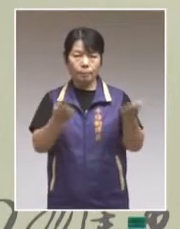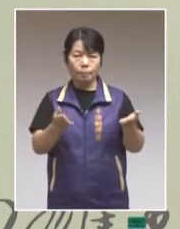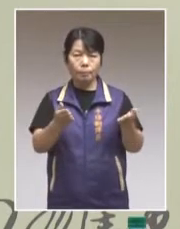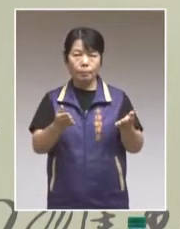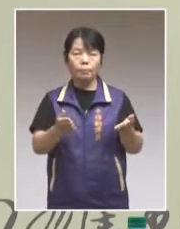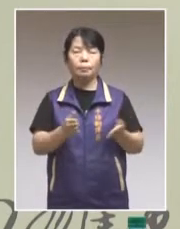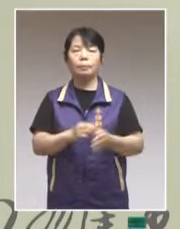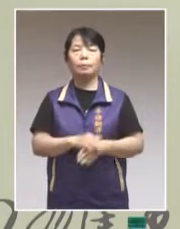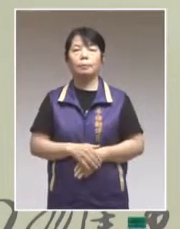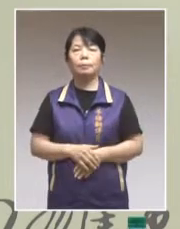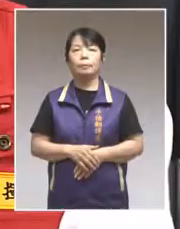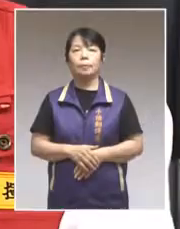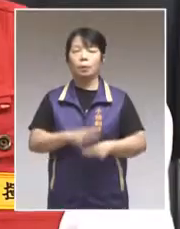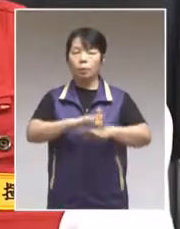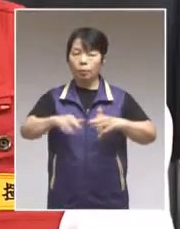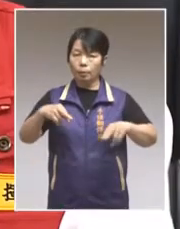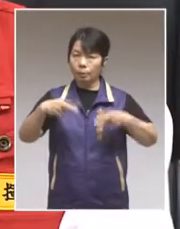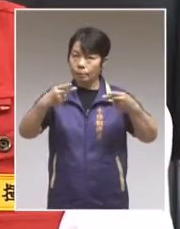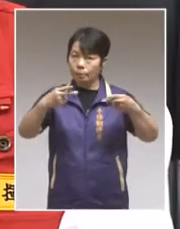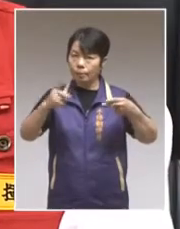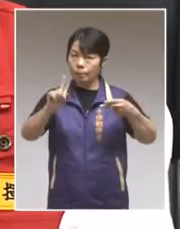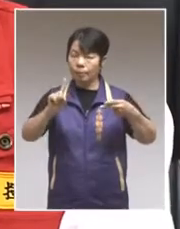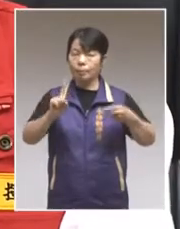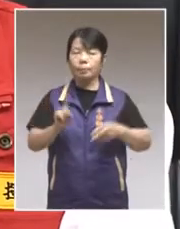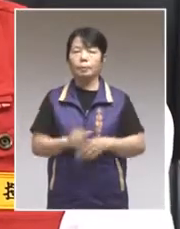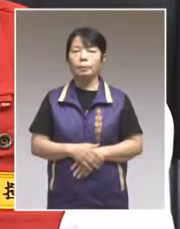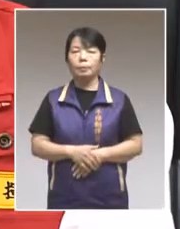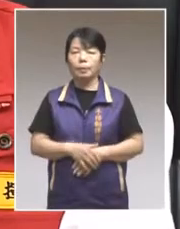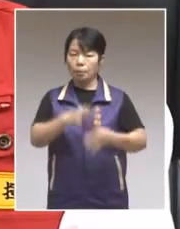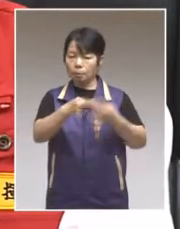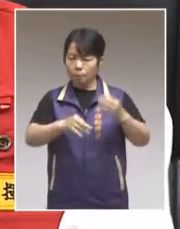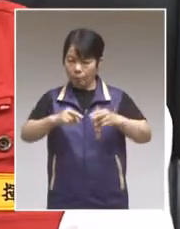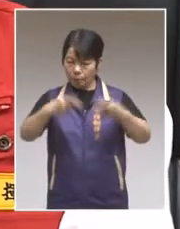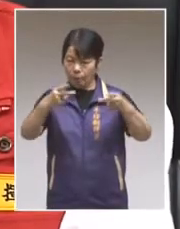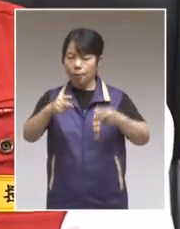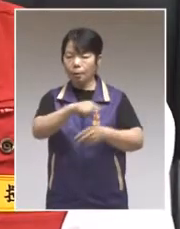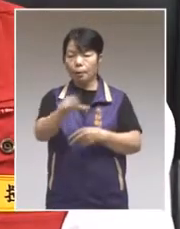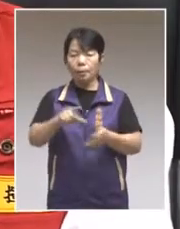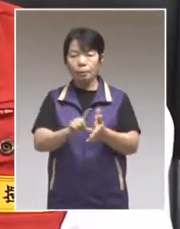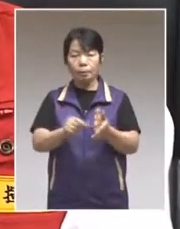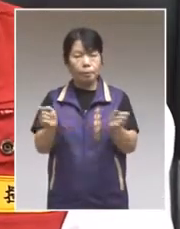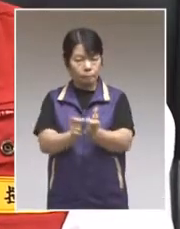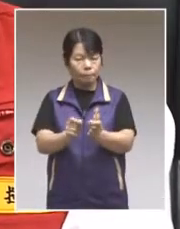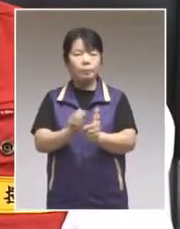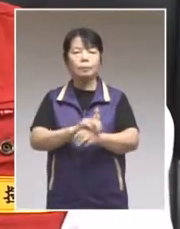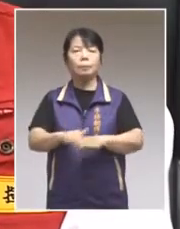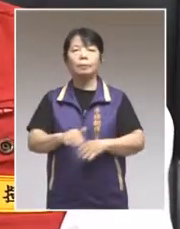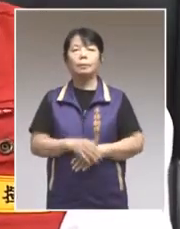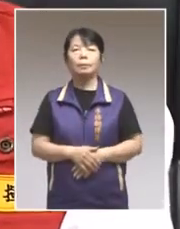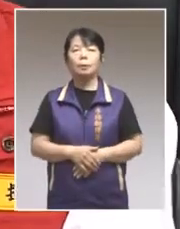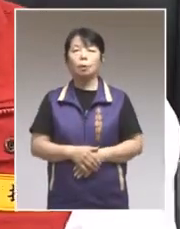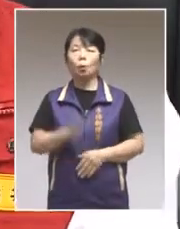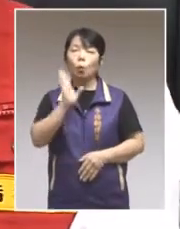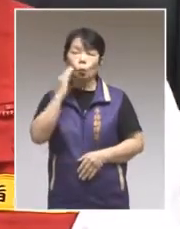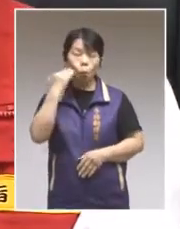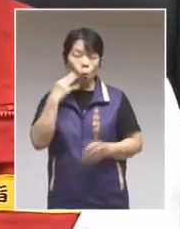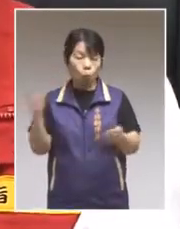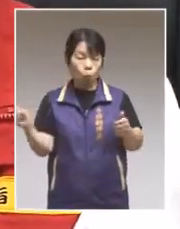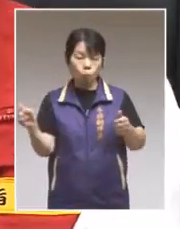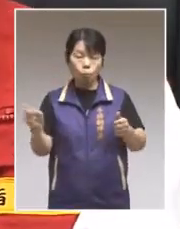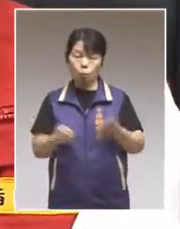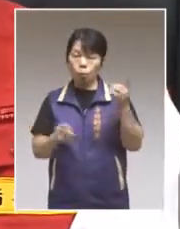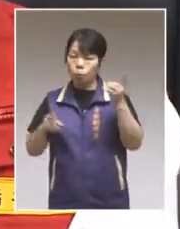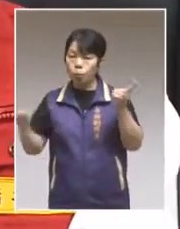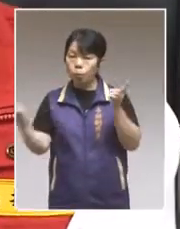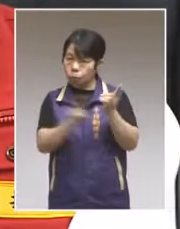会调整一些程序让它更快速。就是说当你收到简讯通知的时